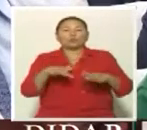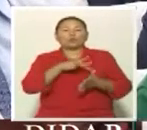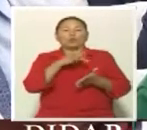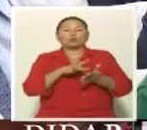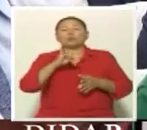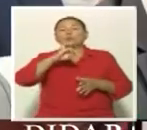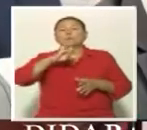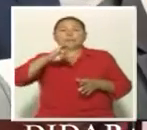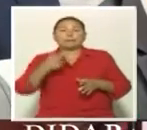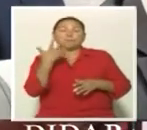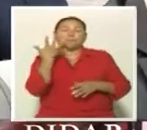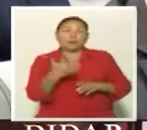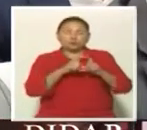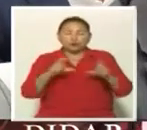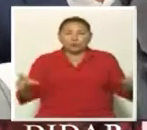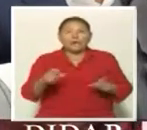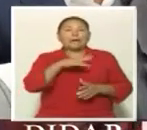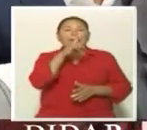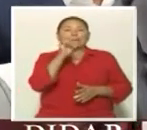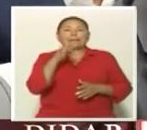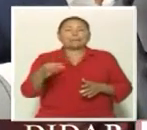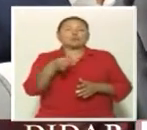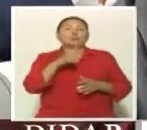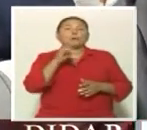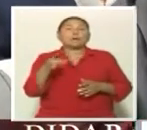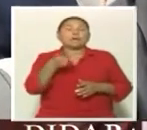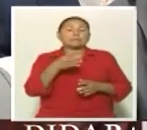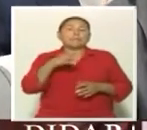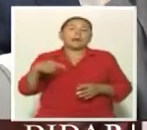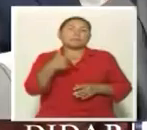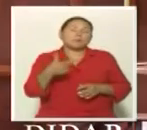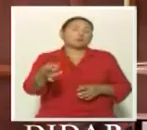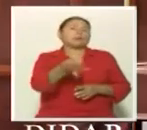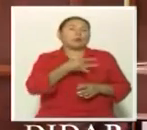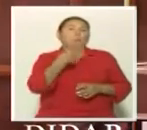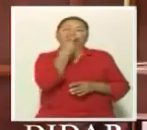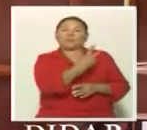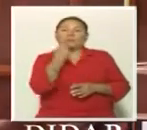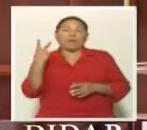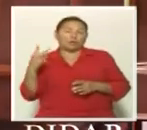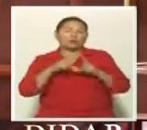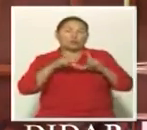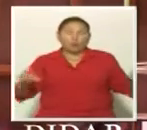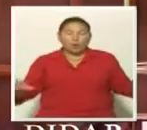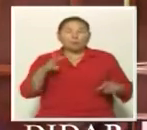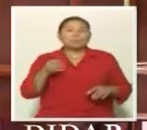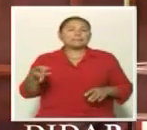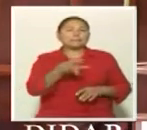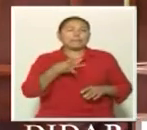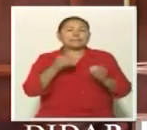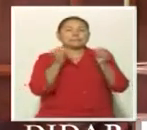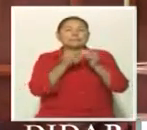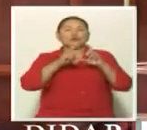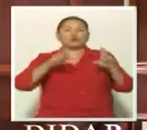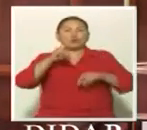УЗИ неусском районе шести в караокеанском караганском районах по две монолизм районе